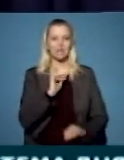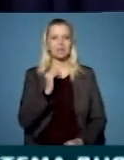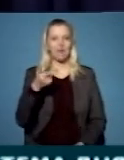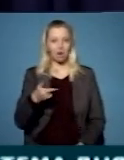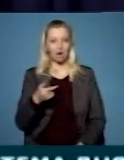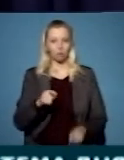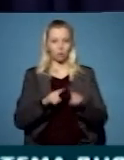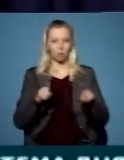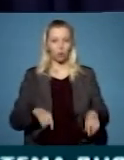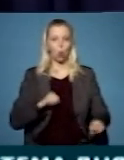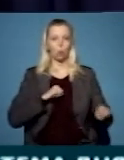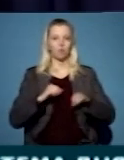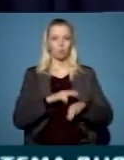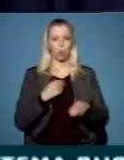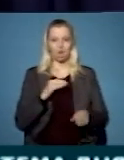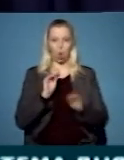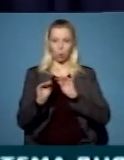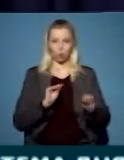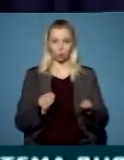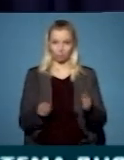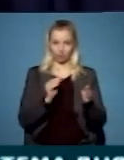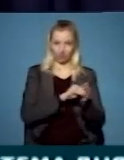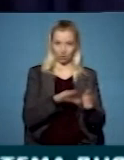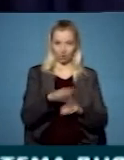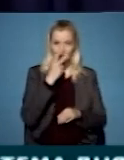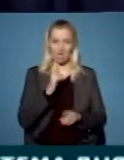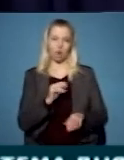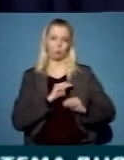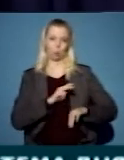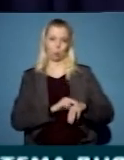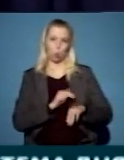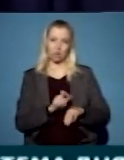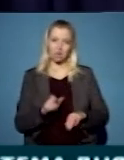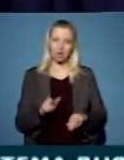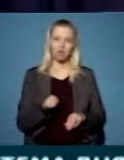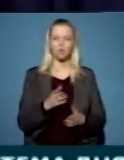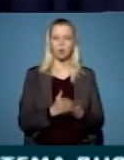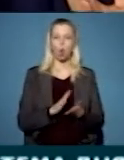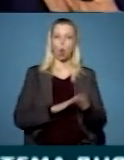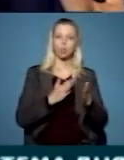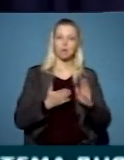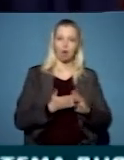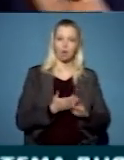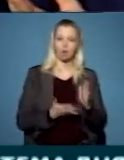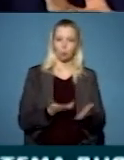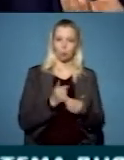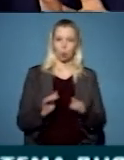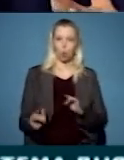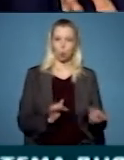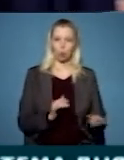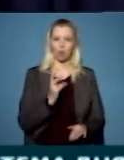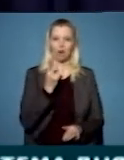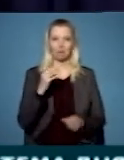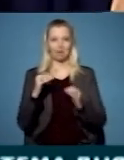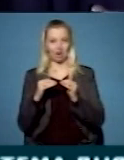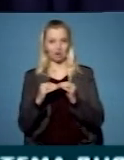на сторінці управління патрульної поліції розмістив, щоб всі бачили, як працюють поліцейські, який вигляд мають ці знаки. Тобто, якщо ми будемо рухатися